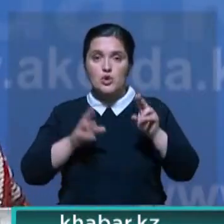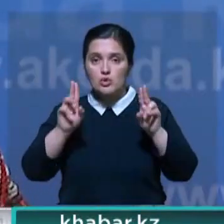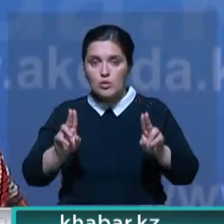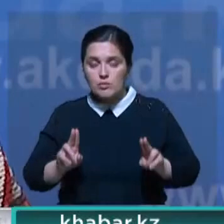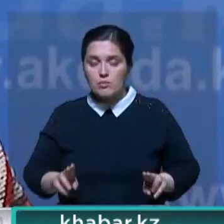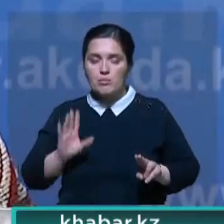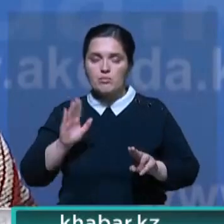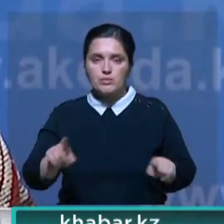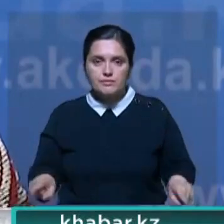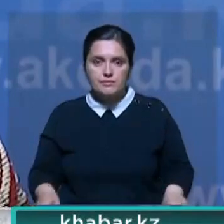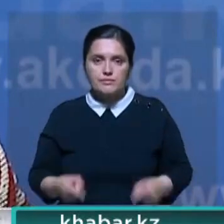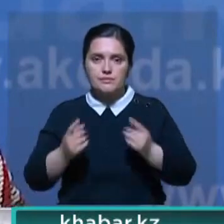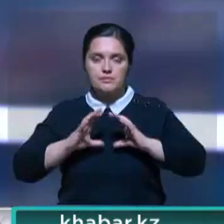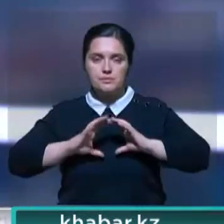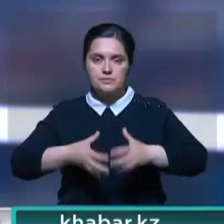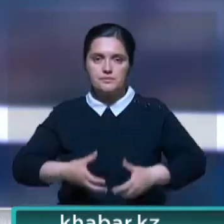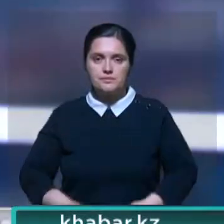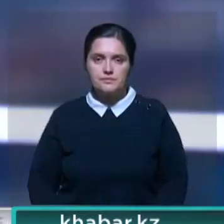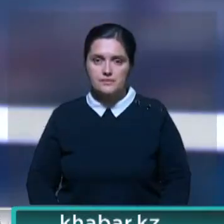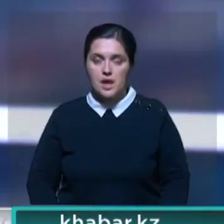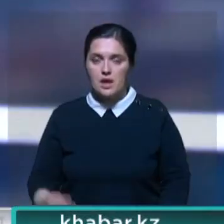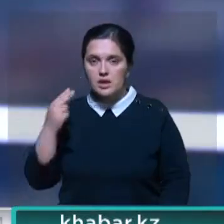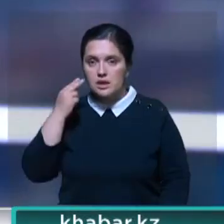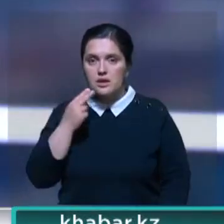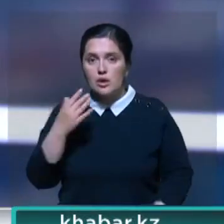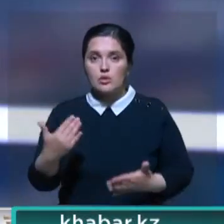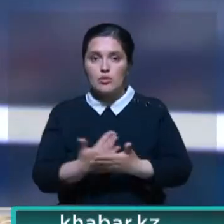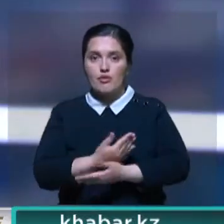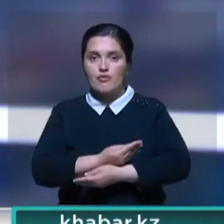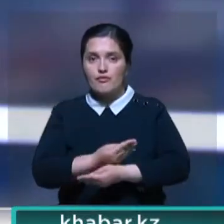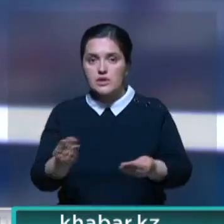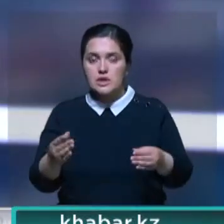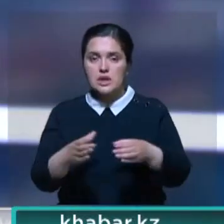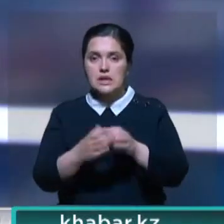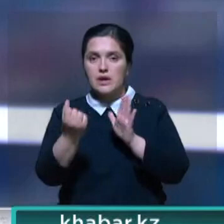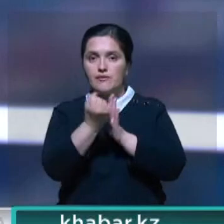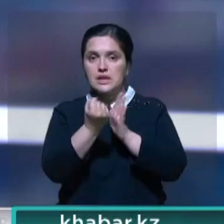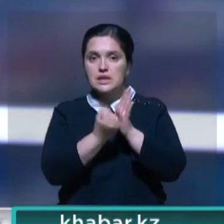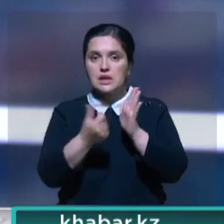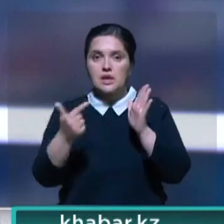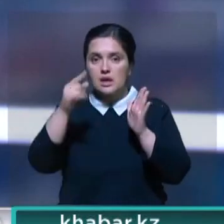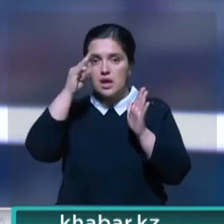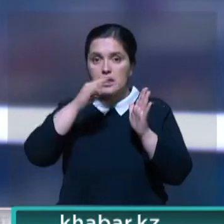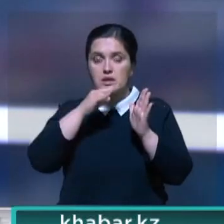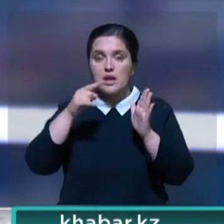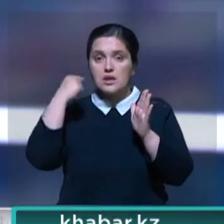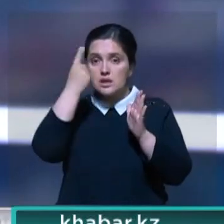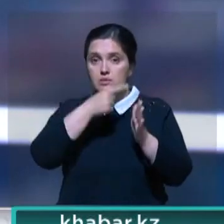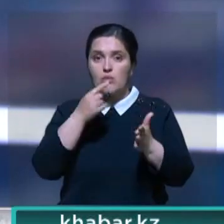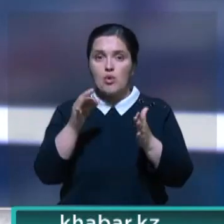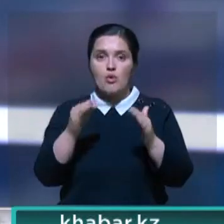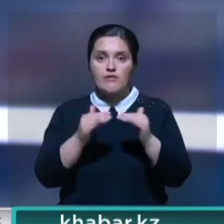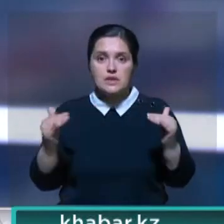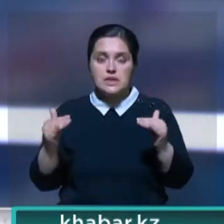принесут процветание миру. Китай возобновляет выдачу определенных категорий виз гражданам Казахстана, лицам,